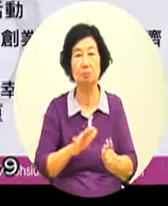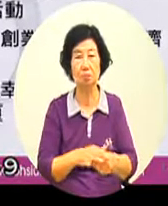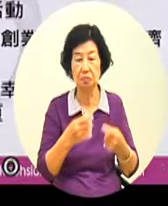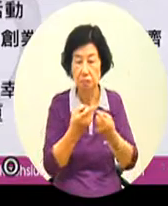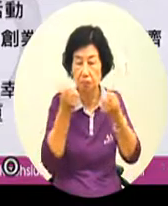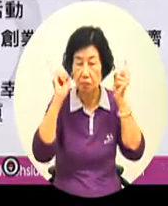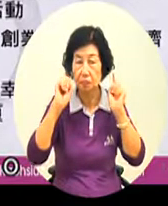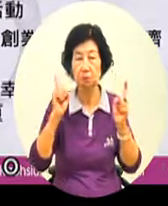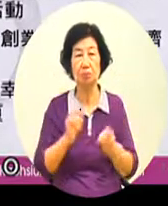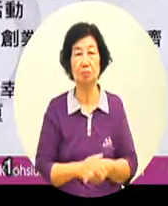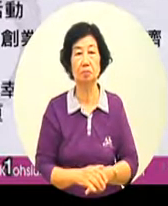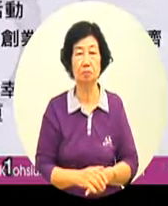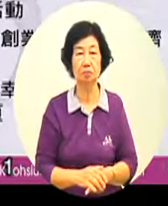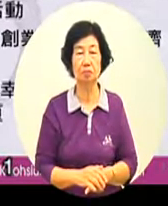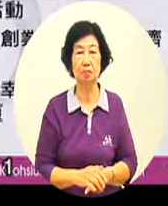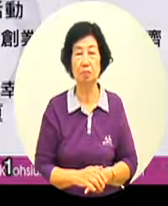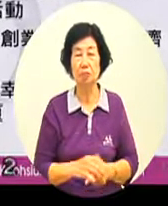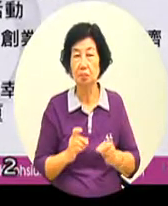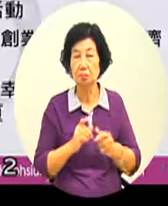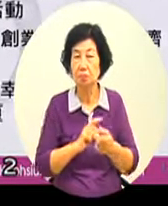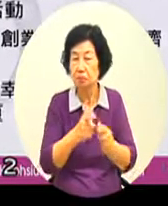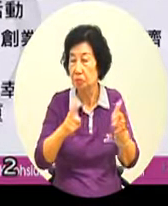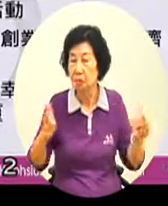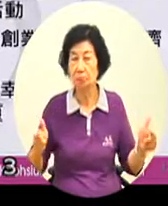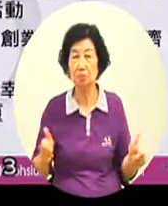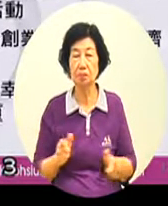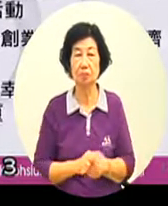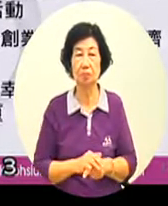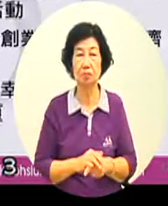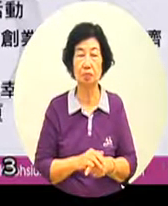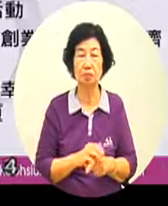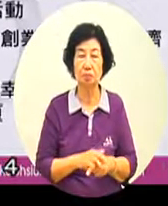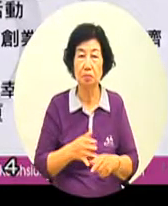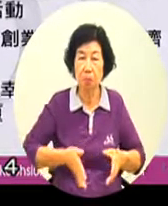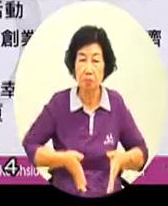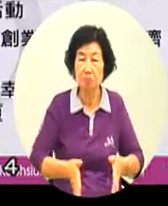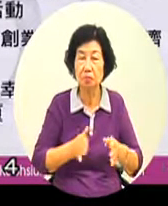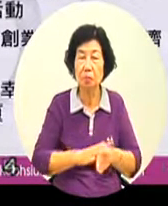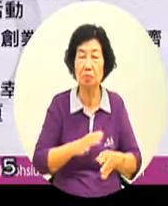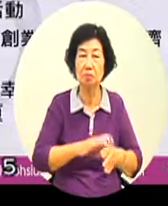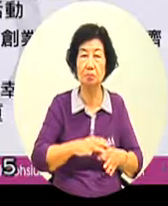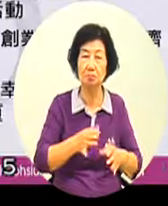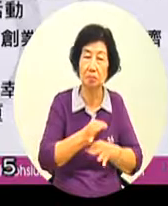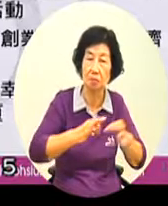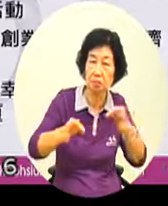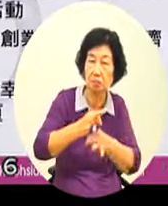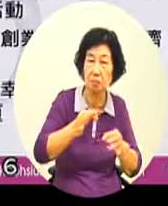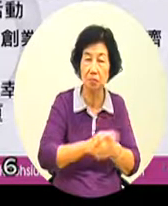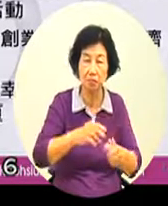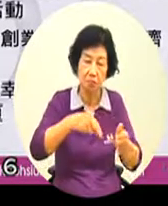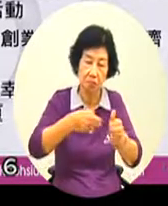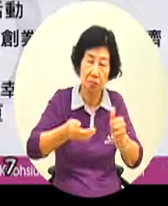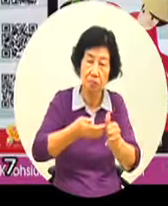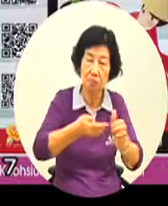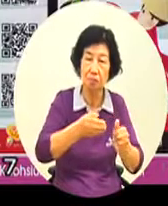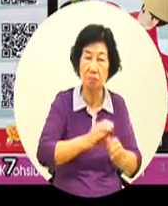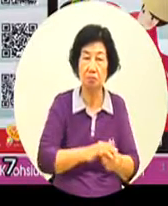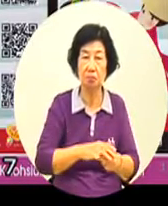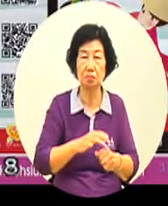及不同的在地创业班及经济培力的相关一个方案。那针对